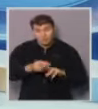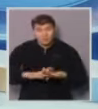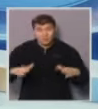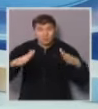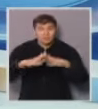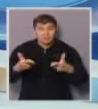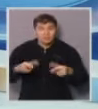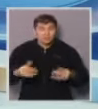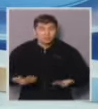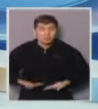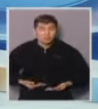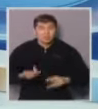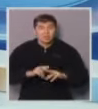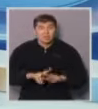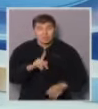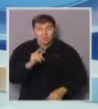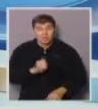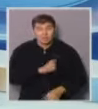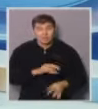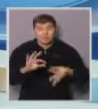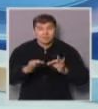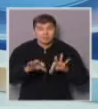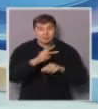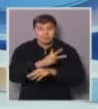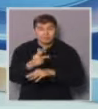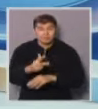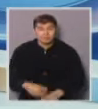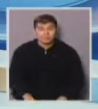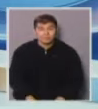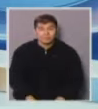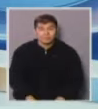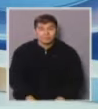в доме, где жил герой войны и труда. Подробнее в сюжете.